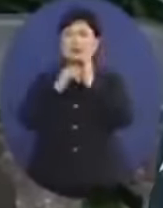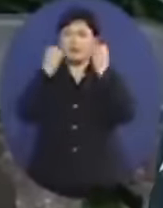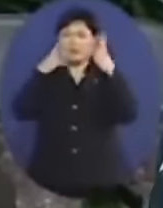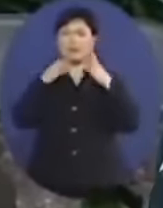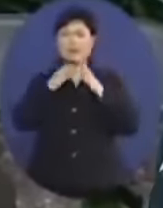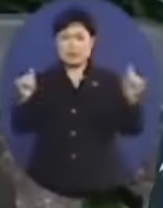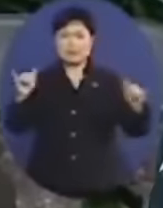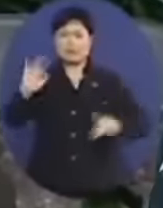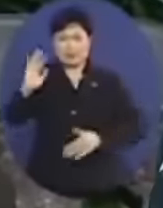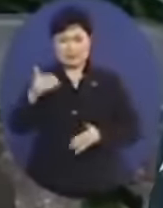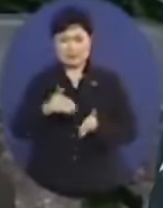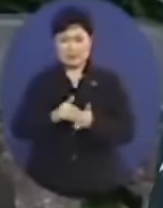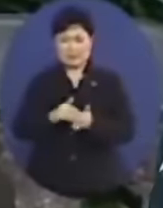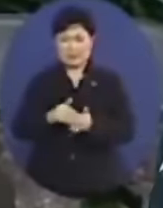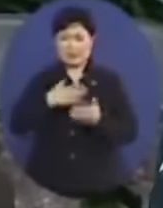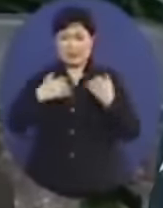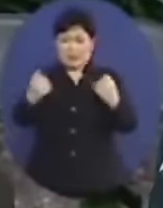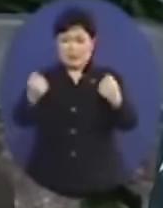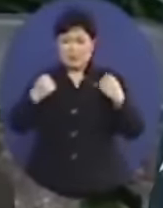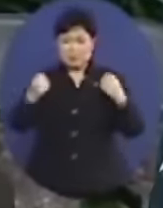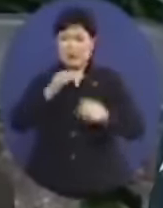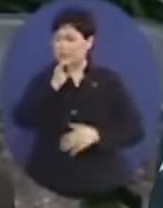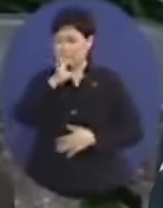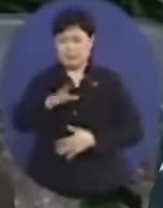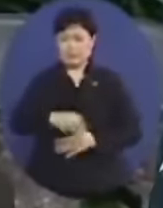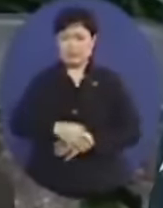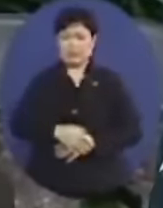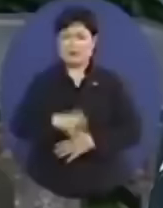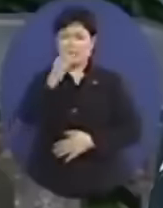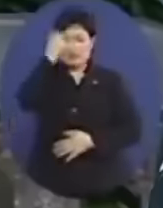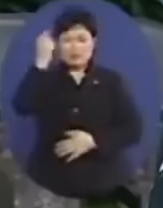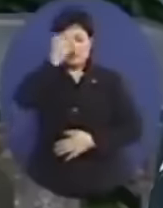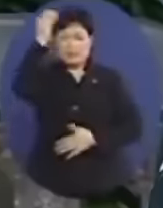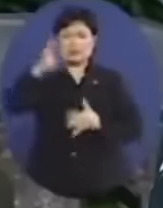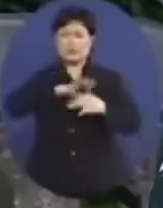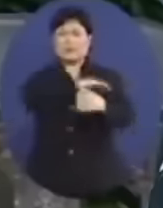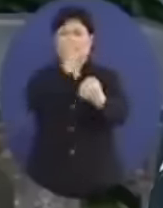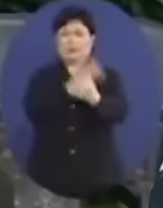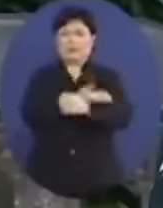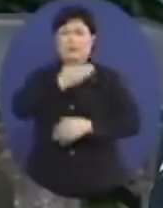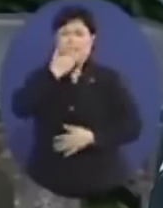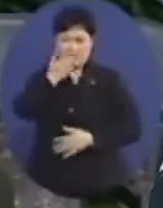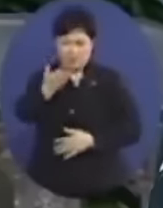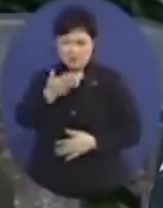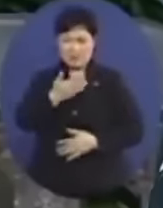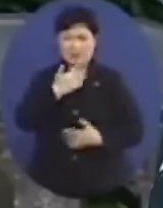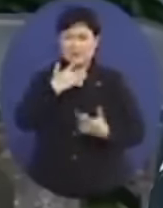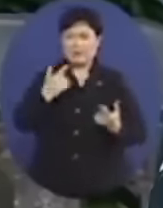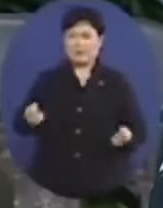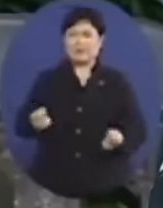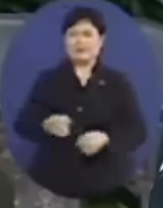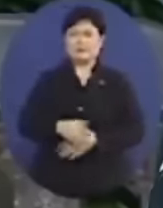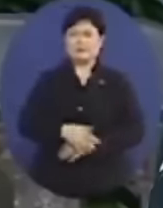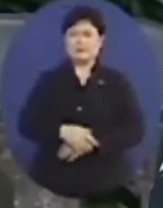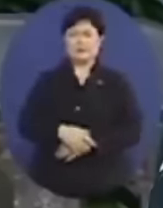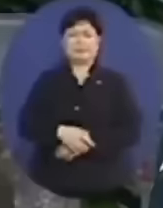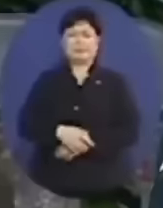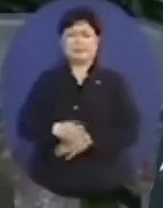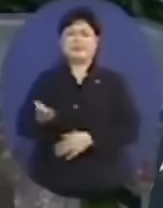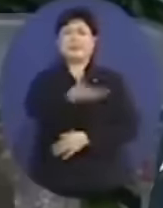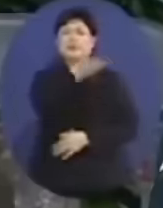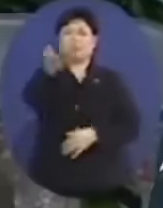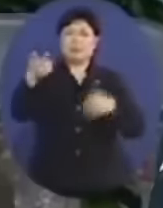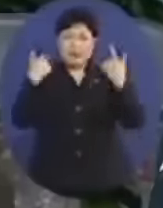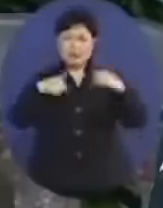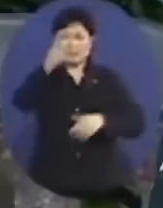것입니다 아멘 내의 모으로 되는 것이 아닙니다 성령의 능력으로 되는 것입니다 아멘 여러분